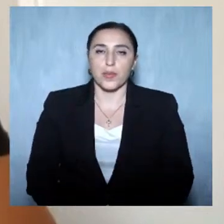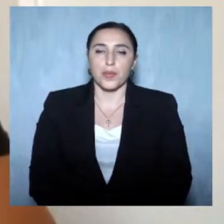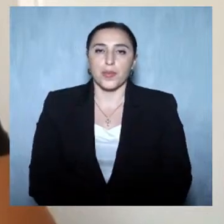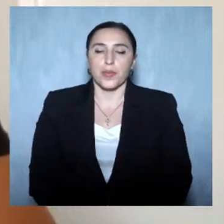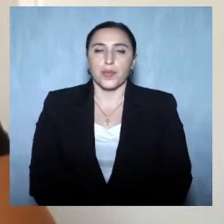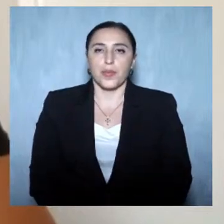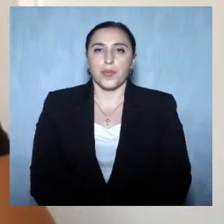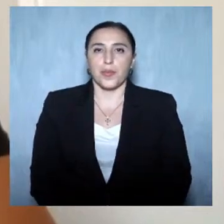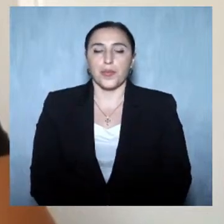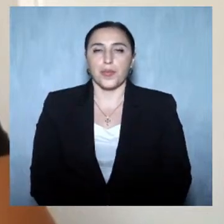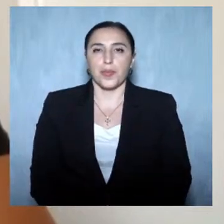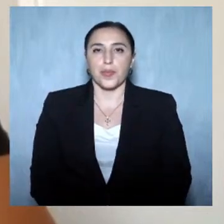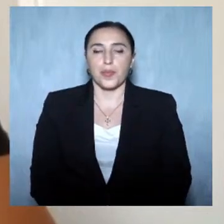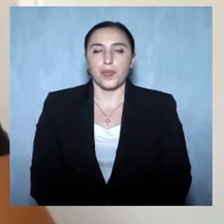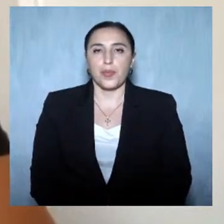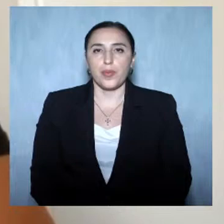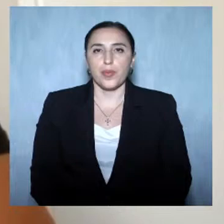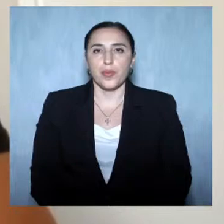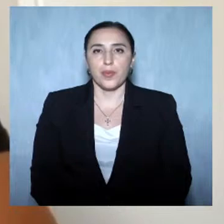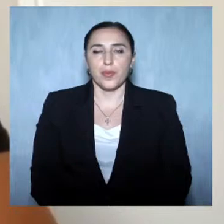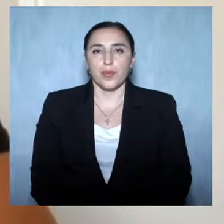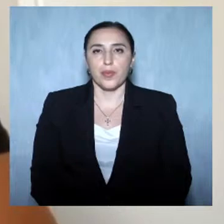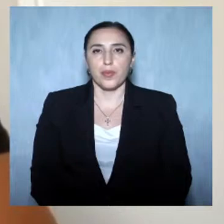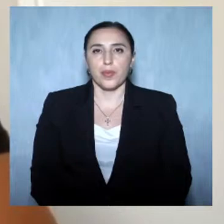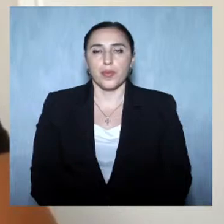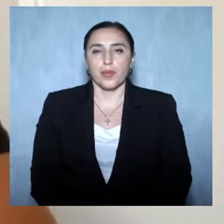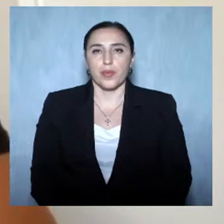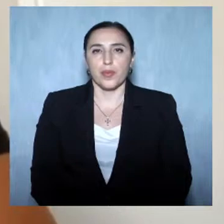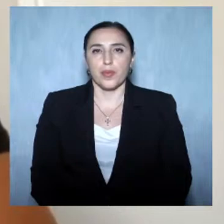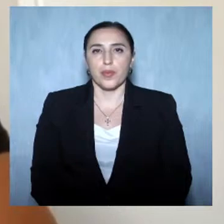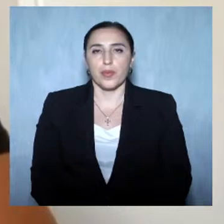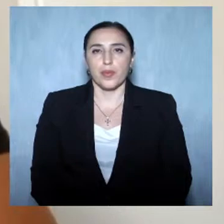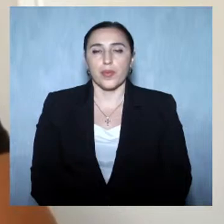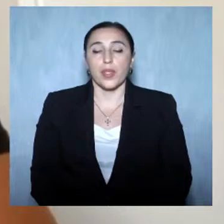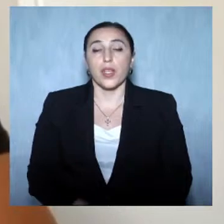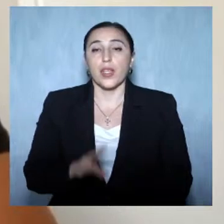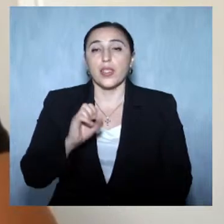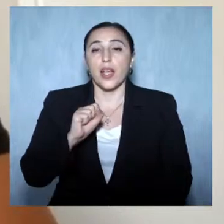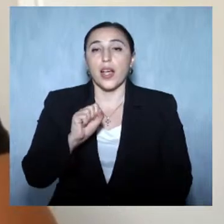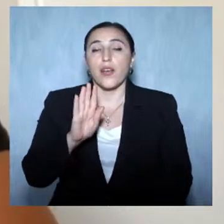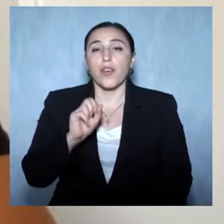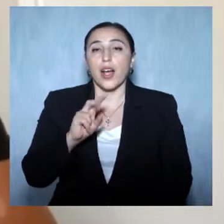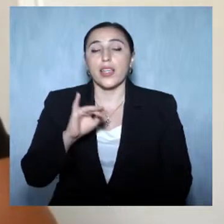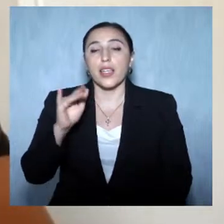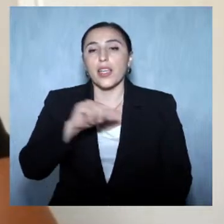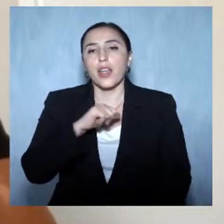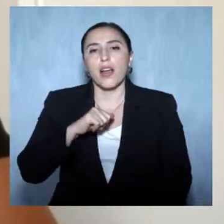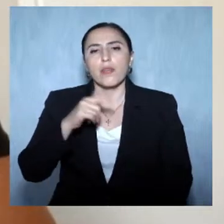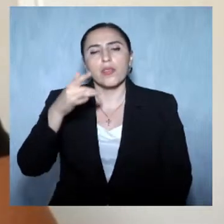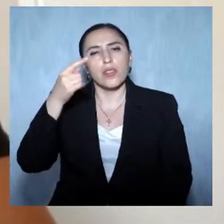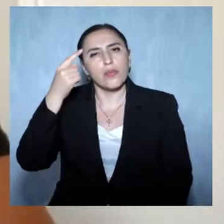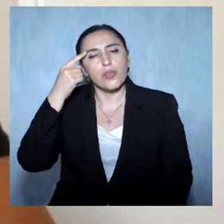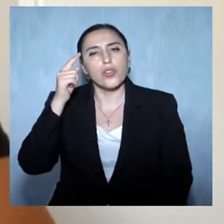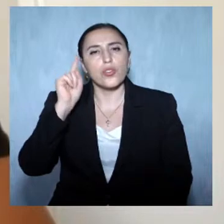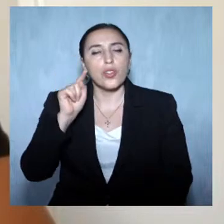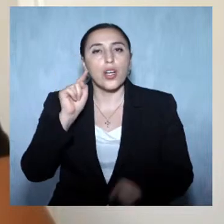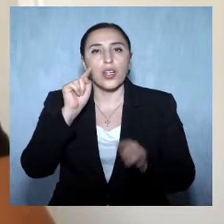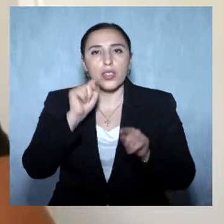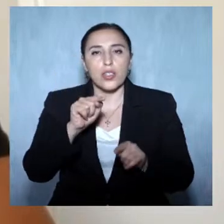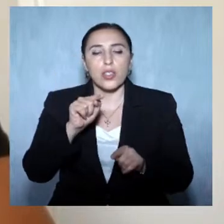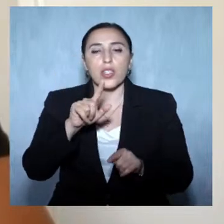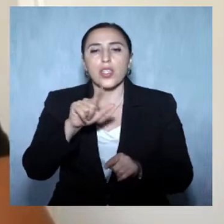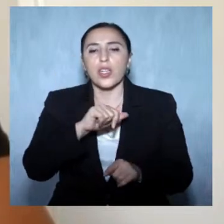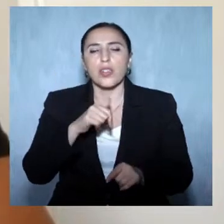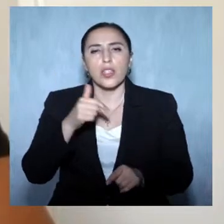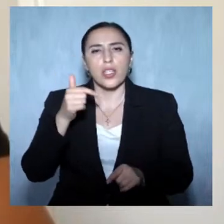Հայտնիք